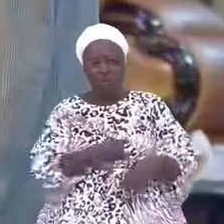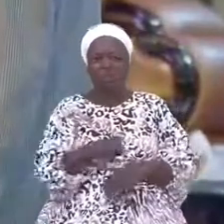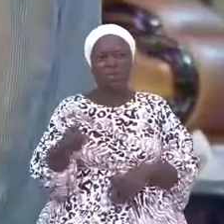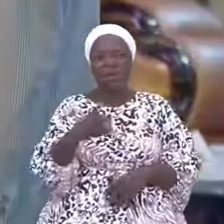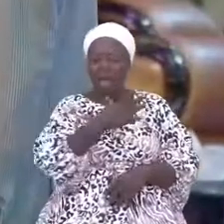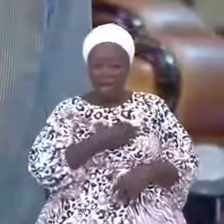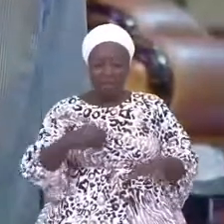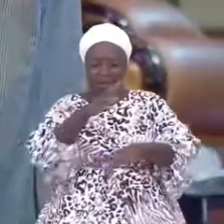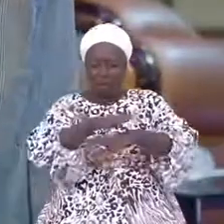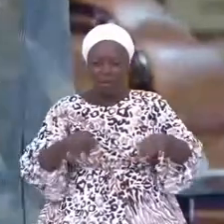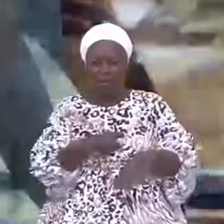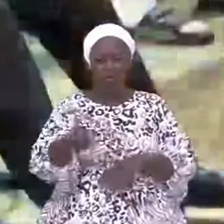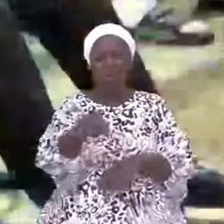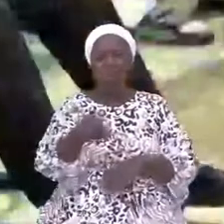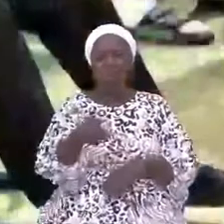s'arrêta,